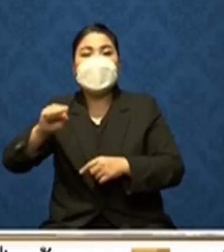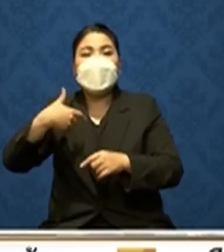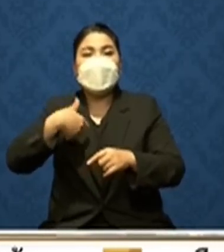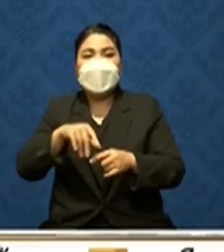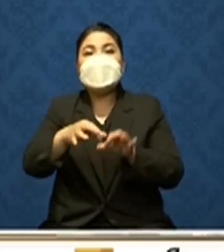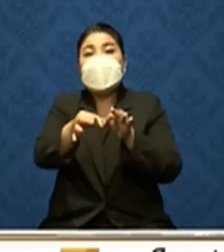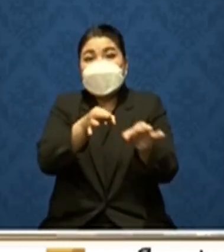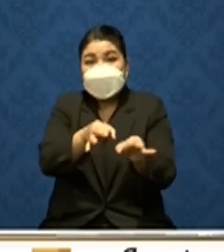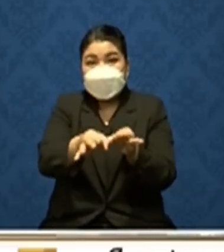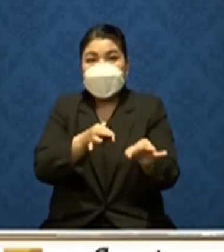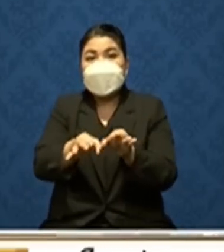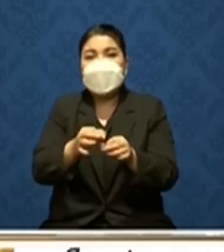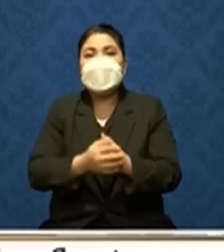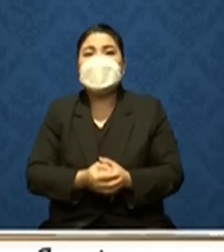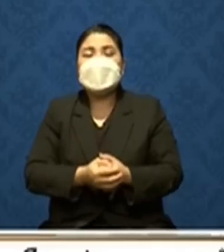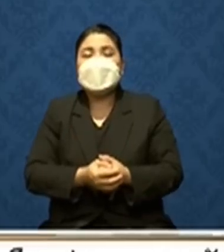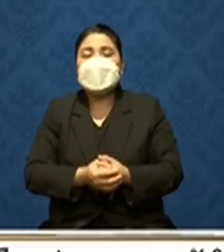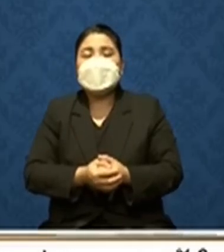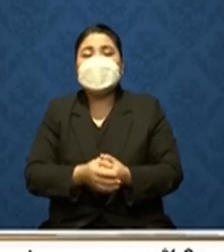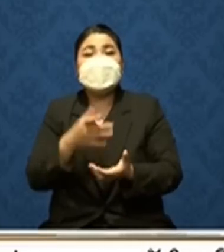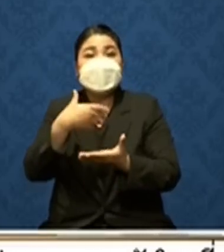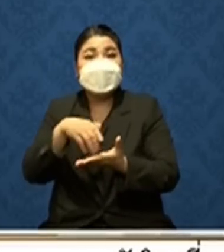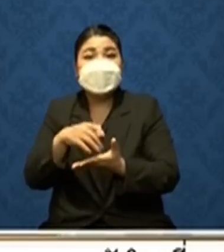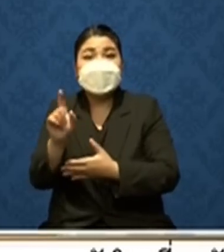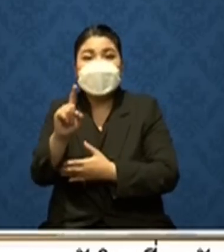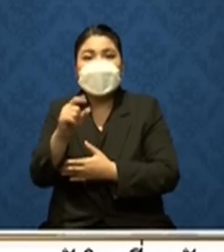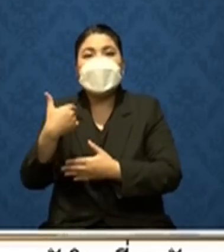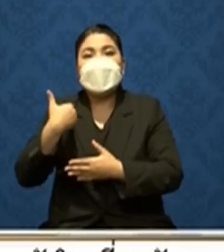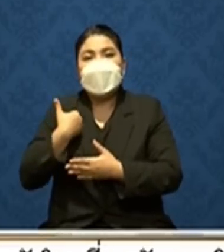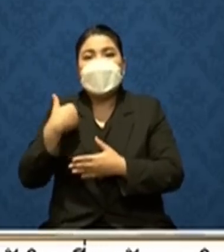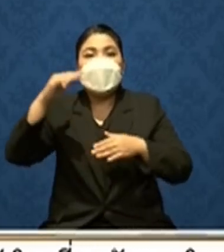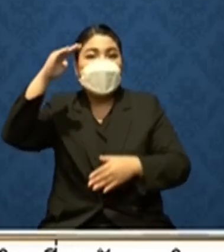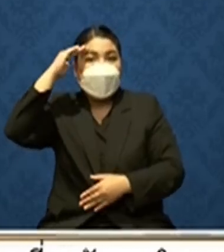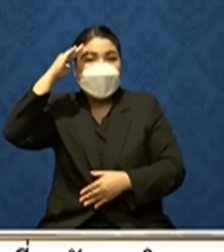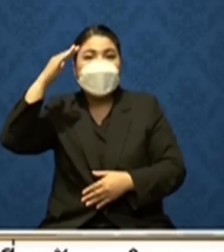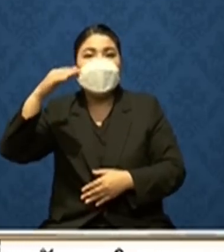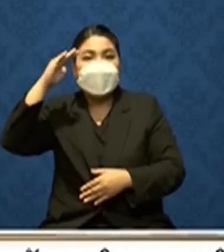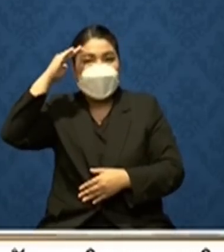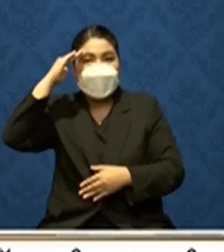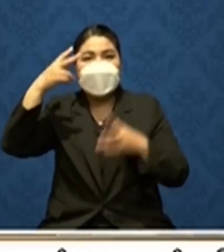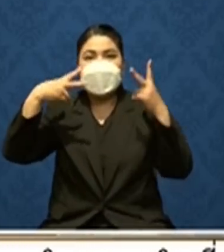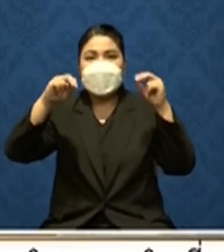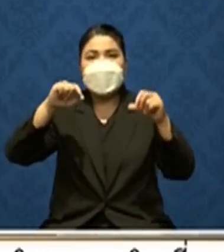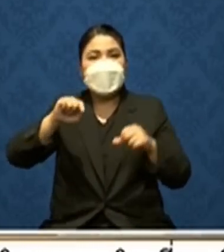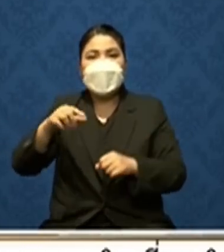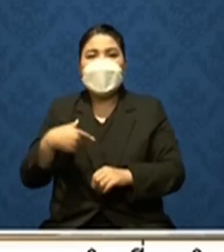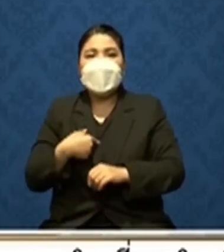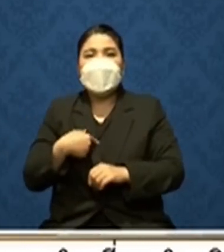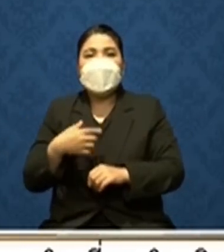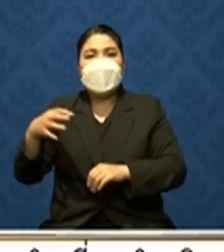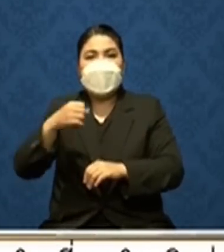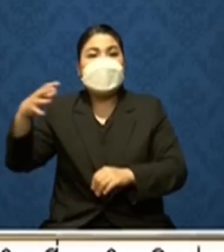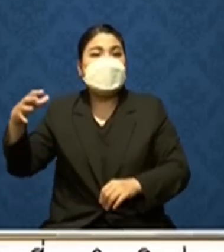คนเอกประยุทธ์จันทร์โอชาตัวยึดอำนาจรู้จักรัฐบาลพลเรือนเข้ามา